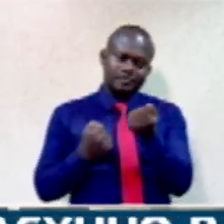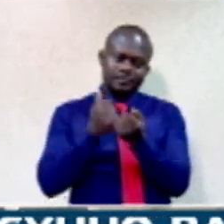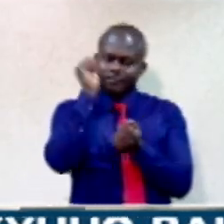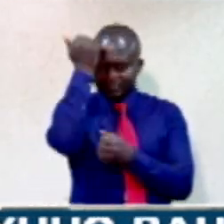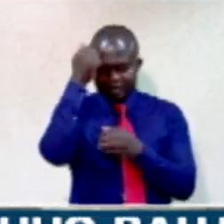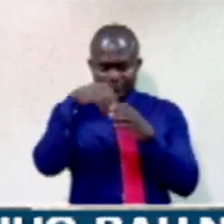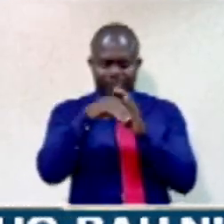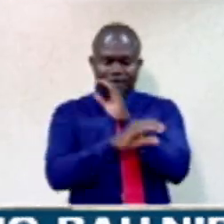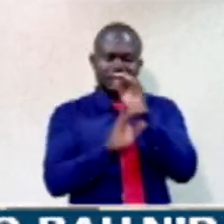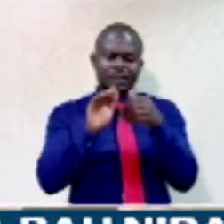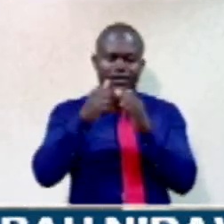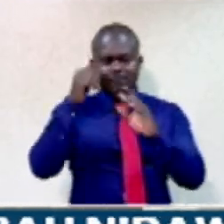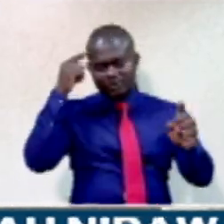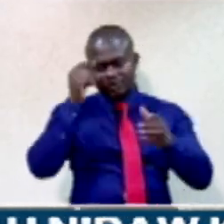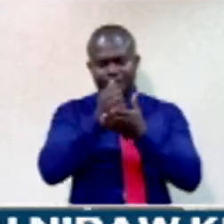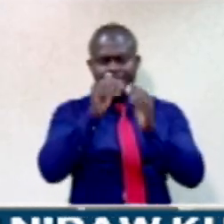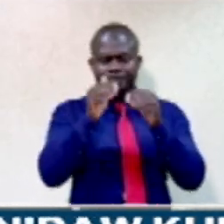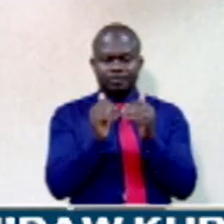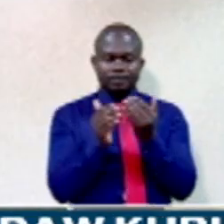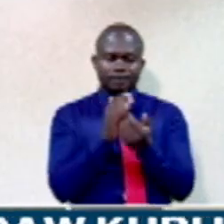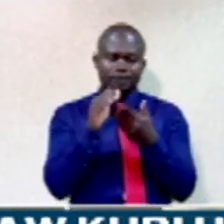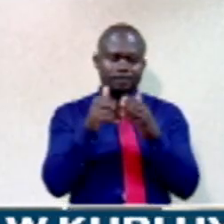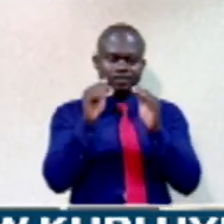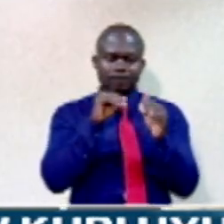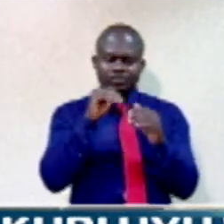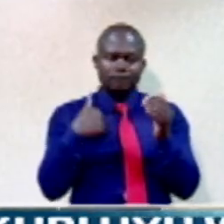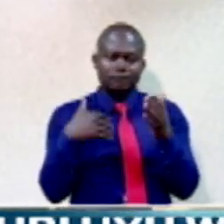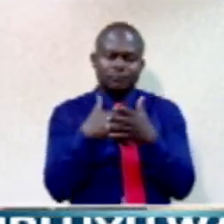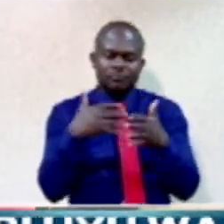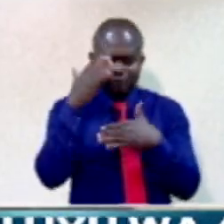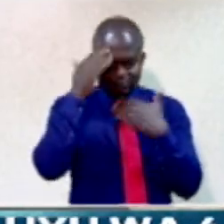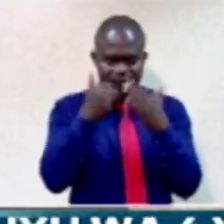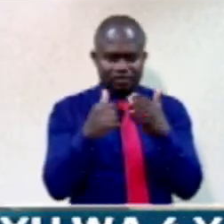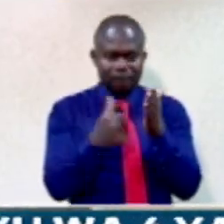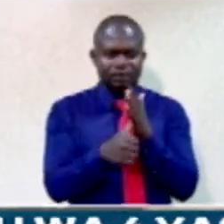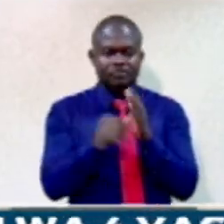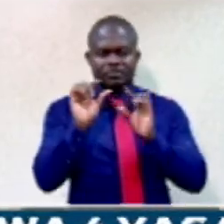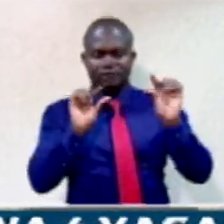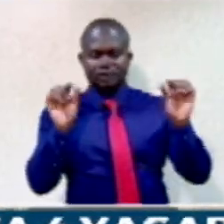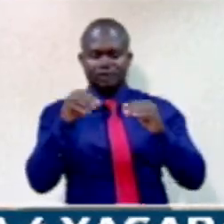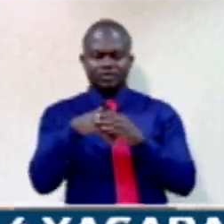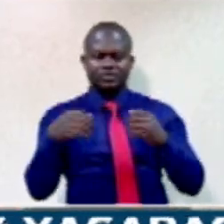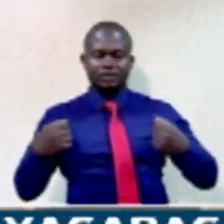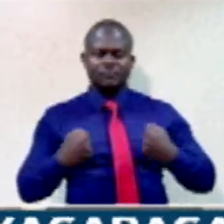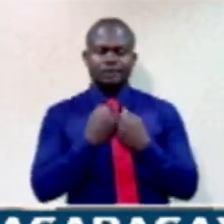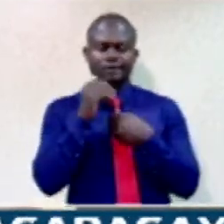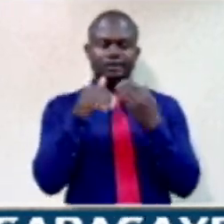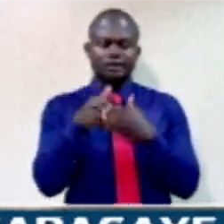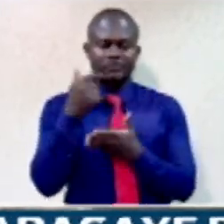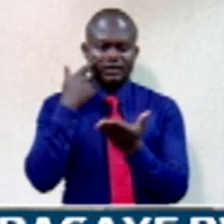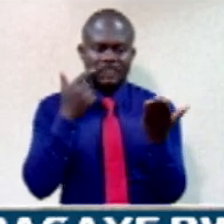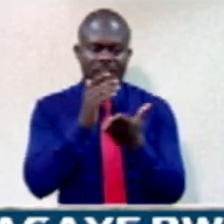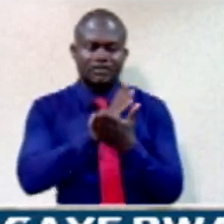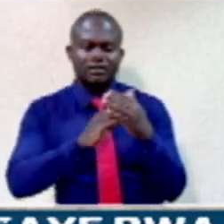hose, ikaba igamije gufasha abahinzi n'aborozi guhinga batikandagira kubera ibibazo bya hato na hato by'ibiza, ikaba ari